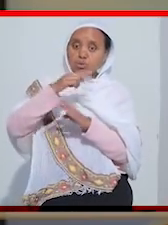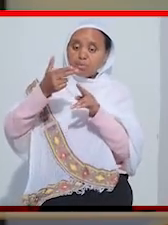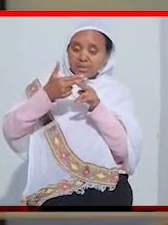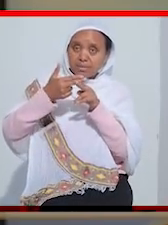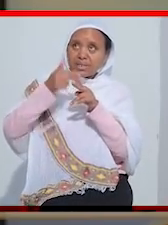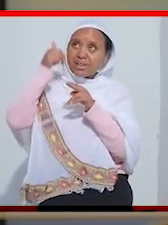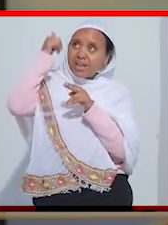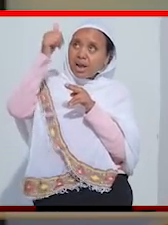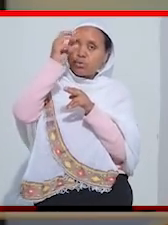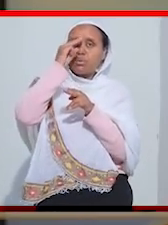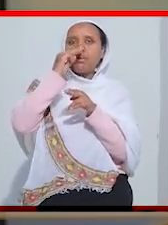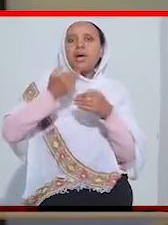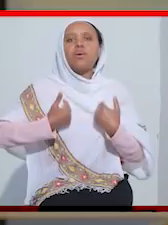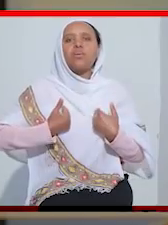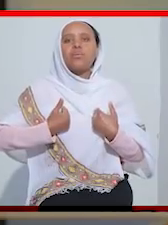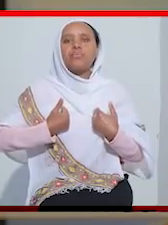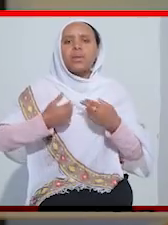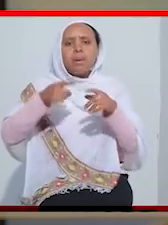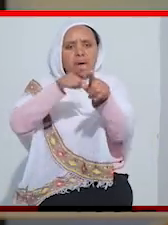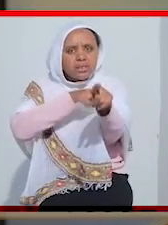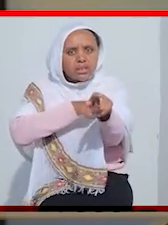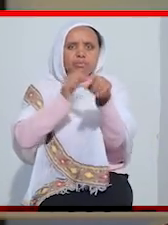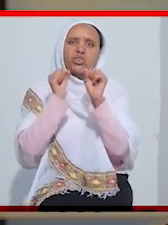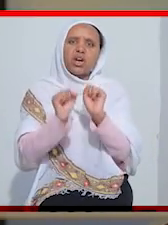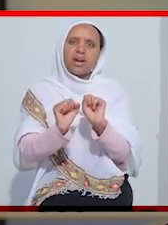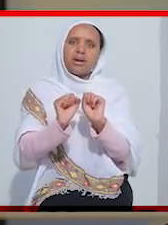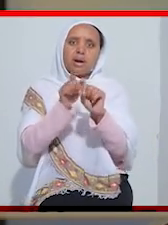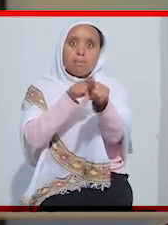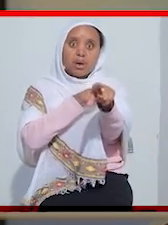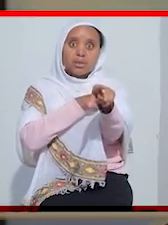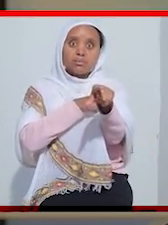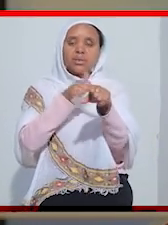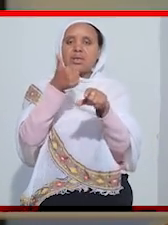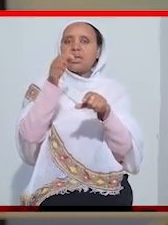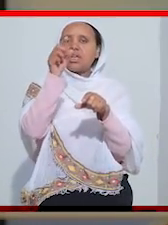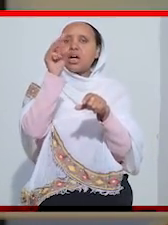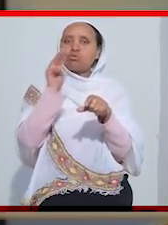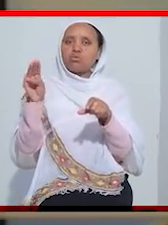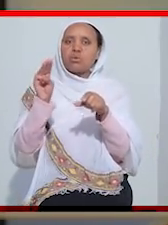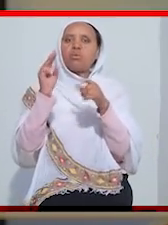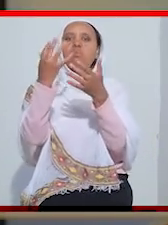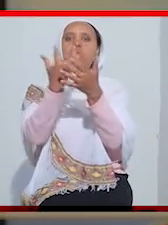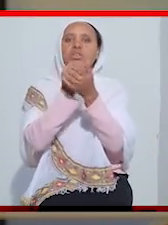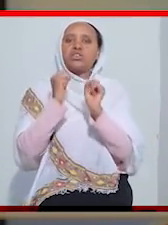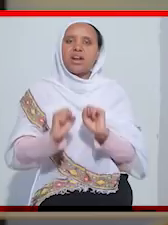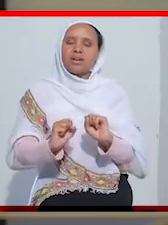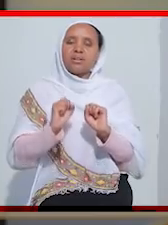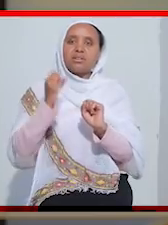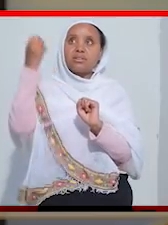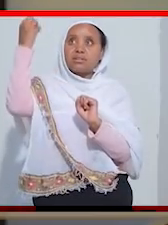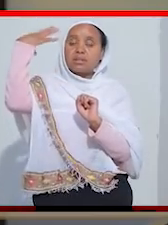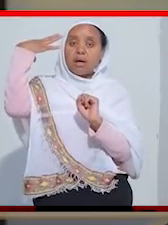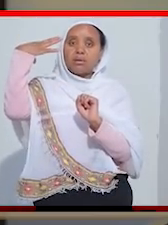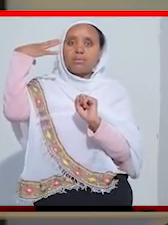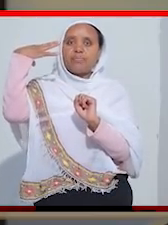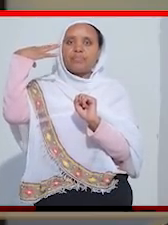ስለዚህ እግዚአብሔር ቀኖቹን የሚያሳጥርበት የራሱ ጥበብ አለው። ማስረዘምም ይችላል። ማስረዘም ኢያሱን መውሰድ ይቻላል።